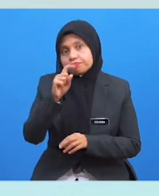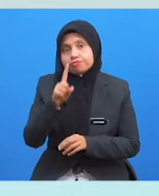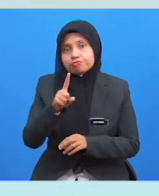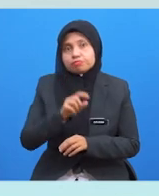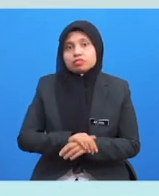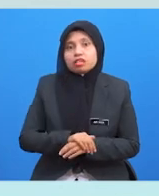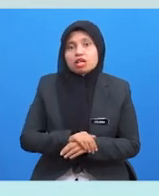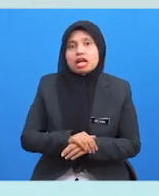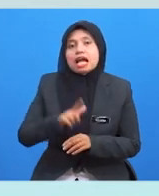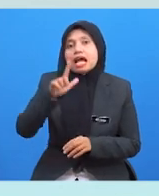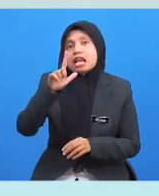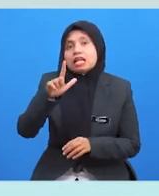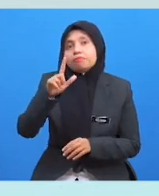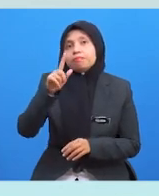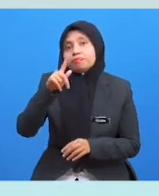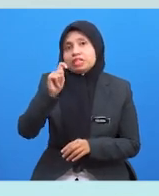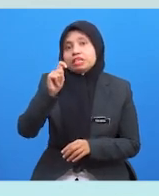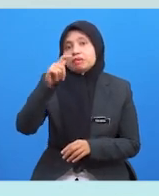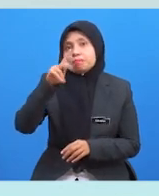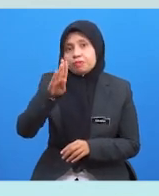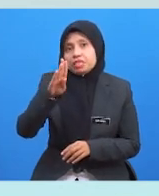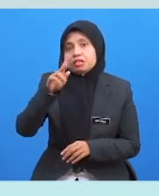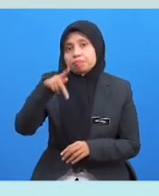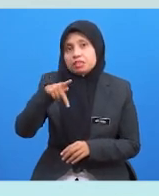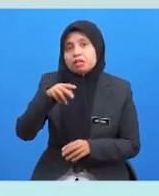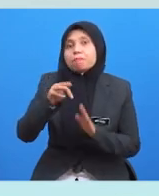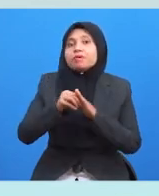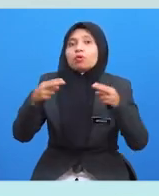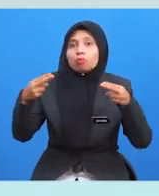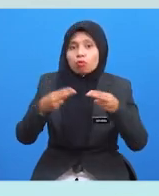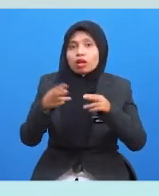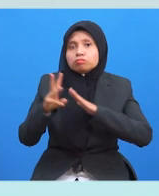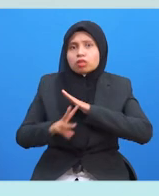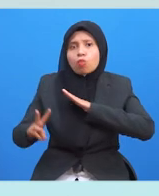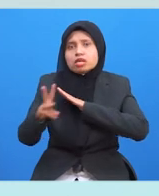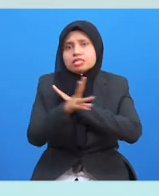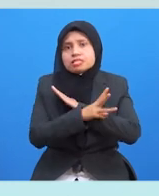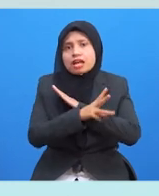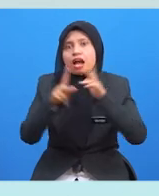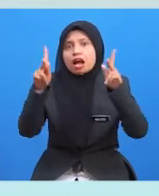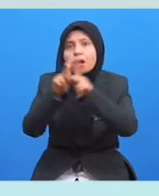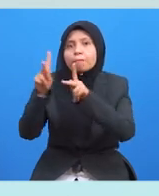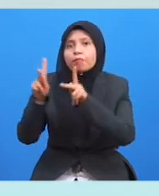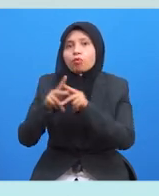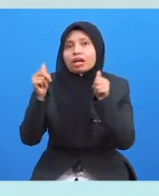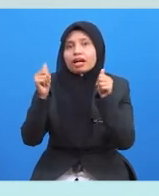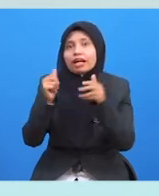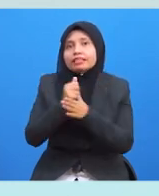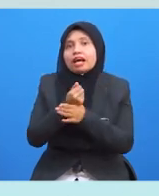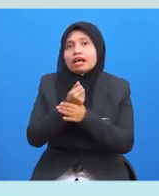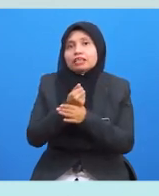Raya Timur Barat menghubungkan kawasan pedalaman antara Pekan